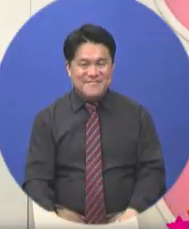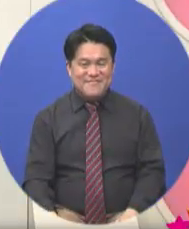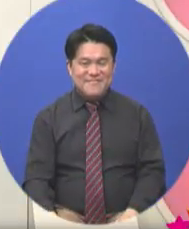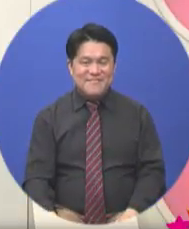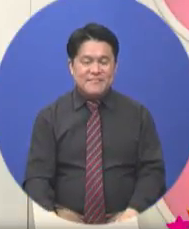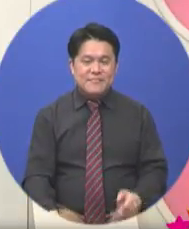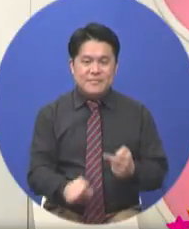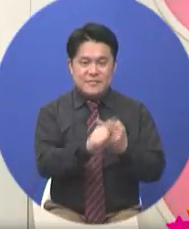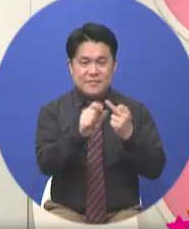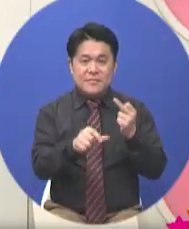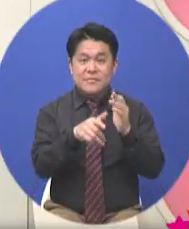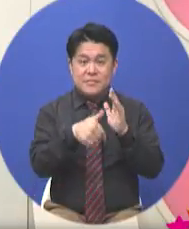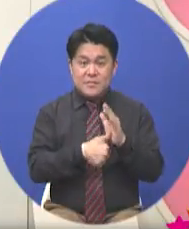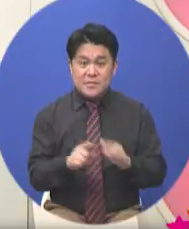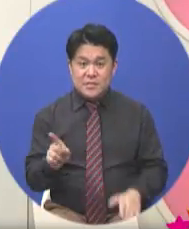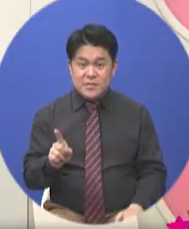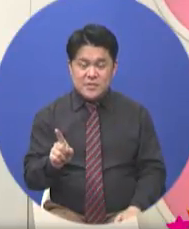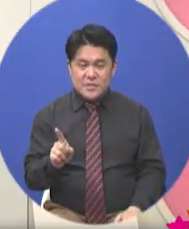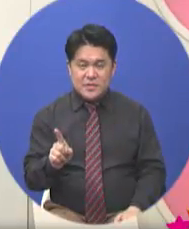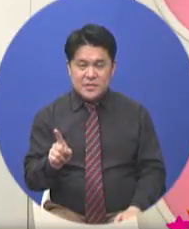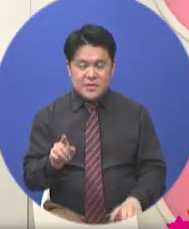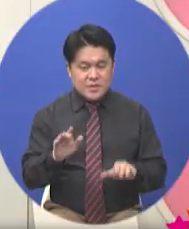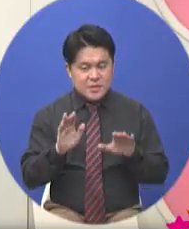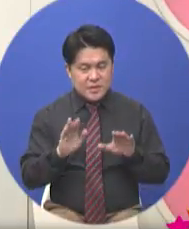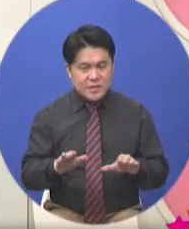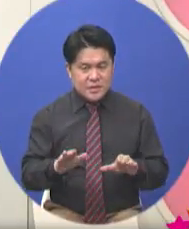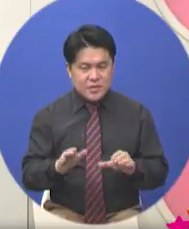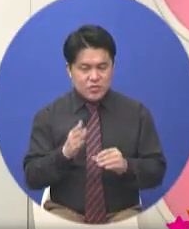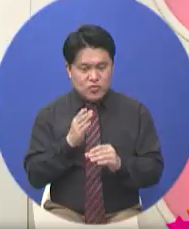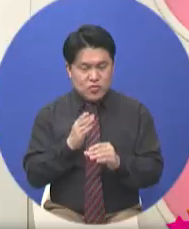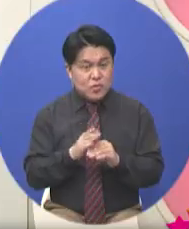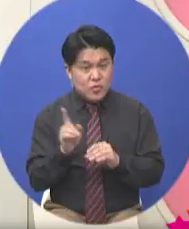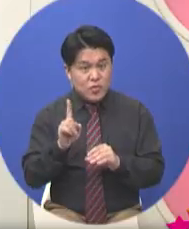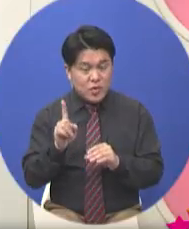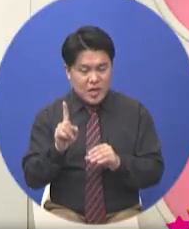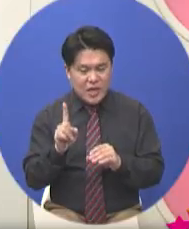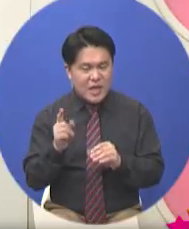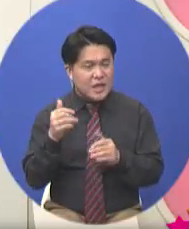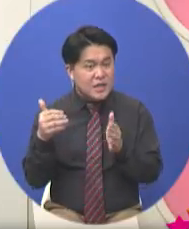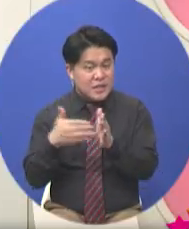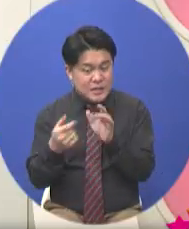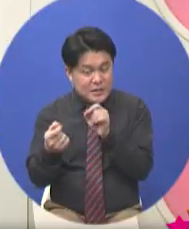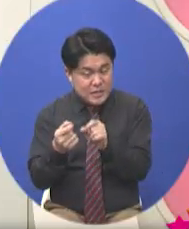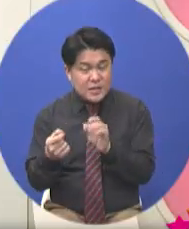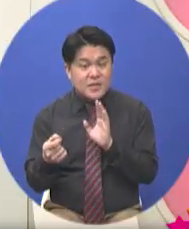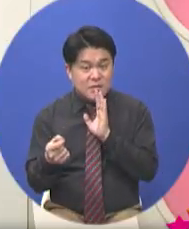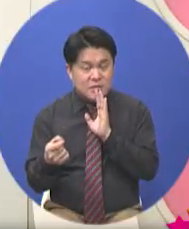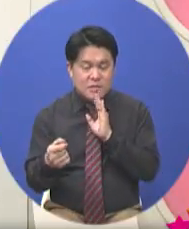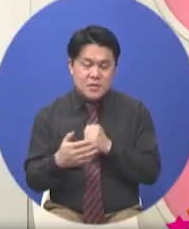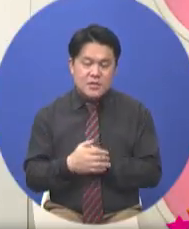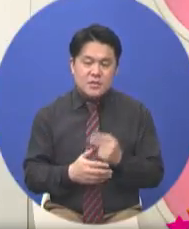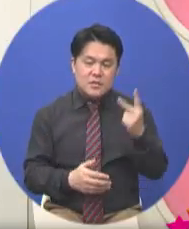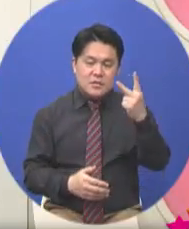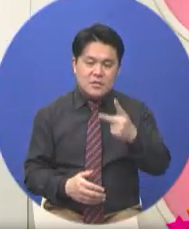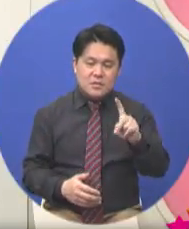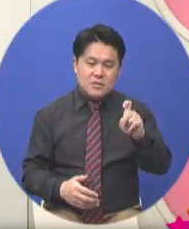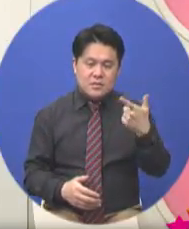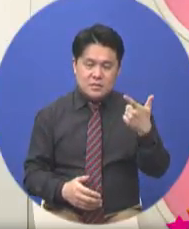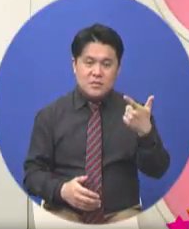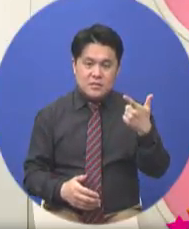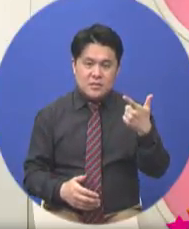네. 12월 달도 이제 오늘 이제 중반으로 접어들고 있어요. 그러게요. 네. 이제